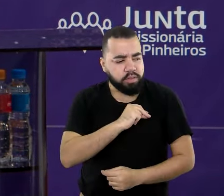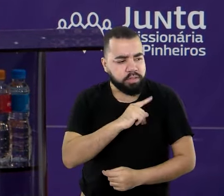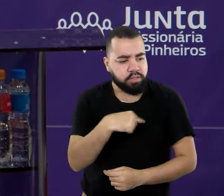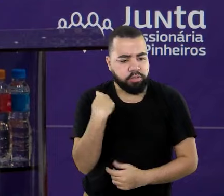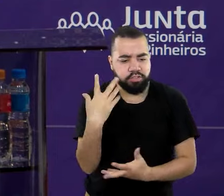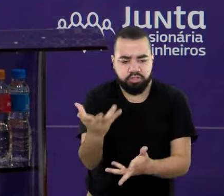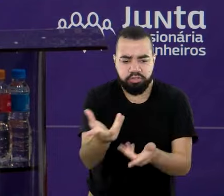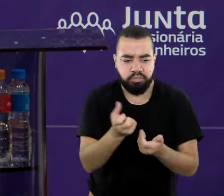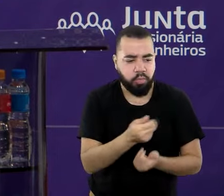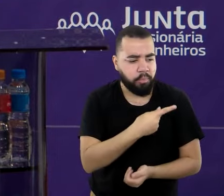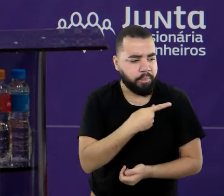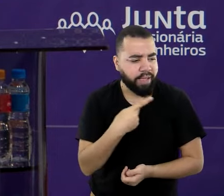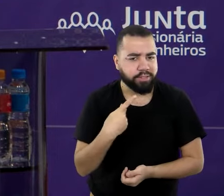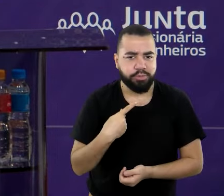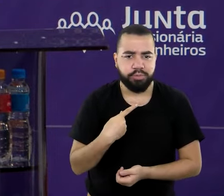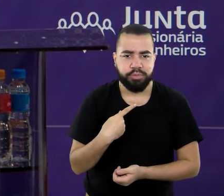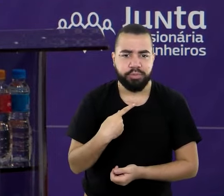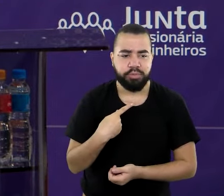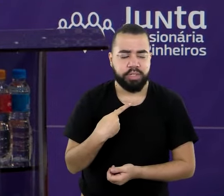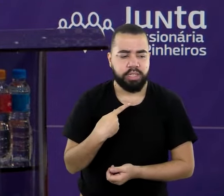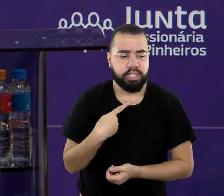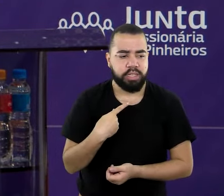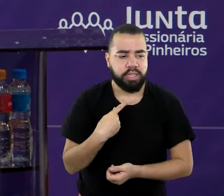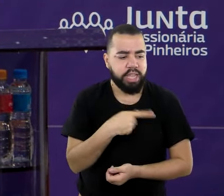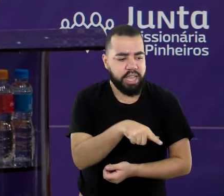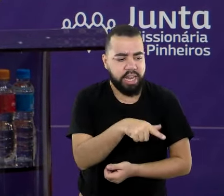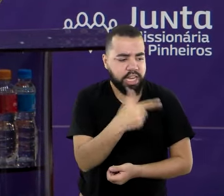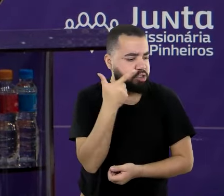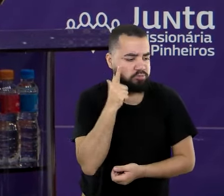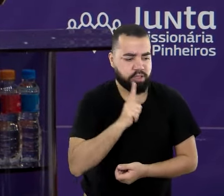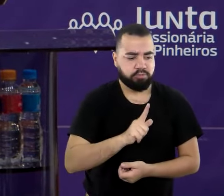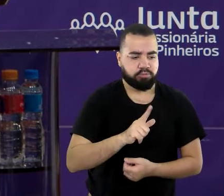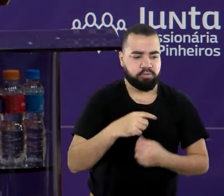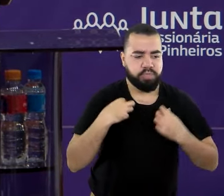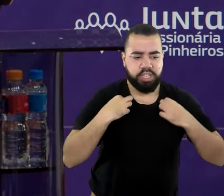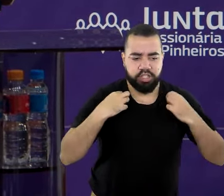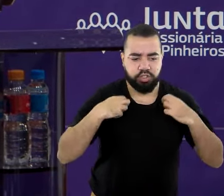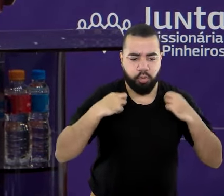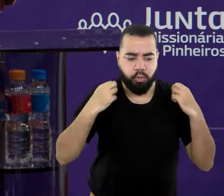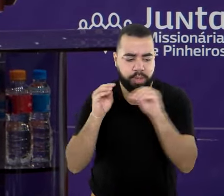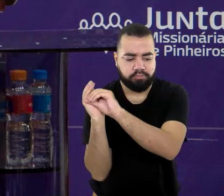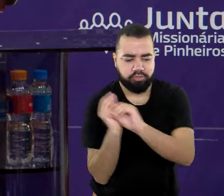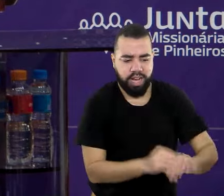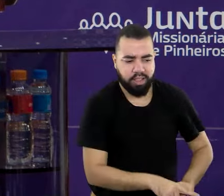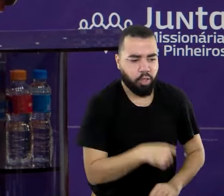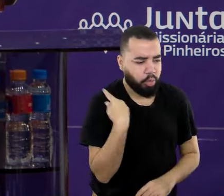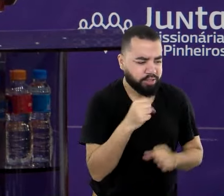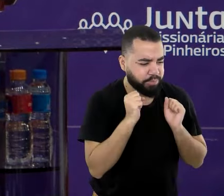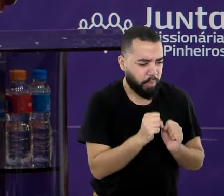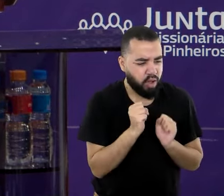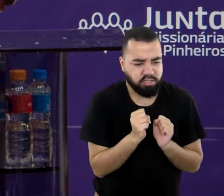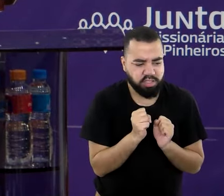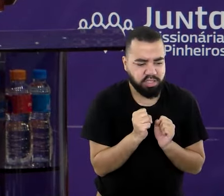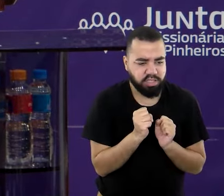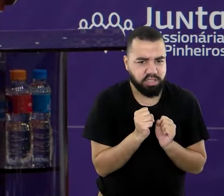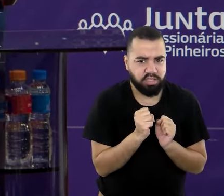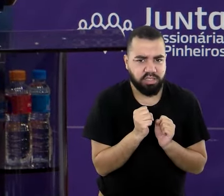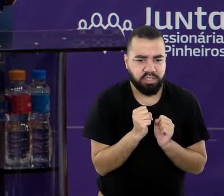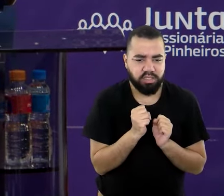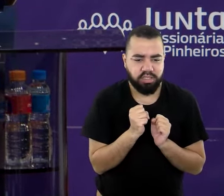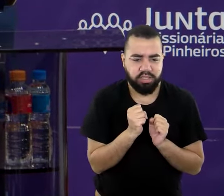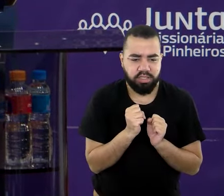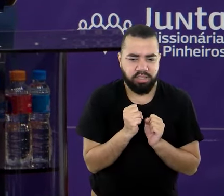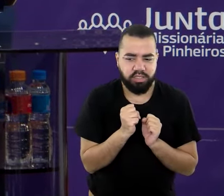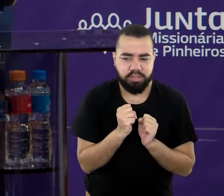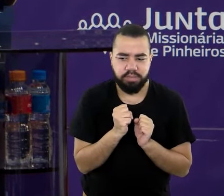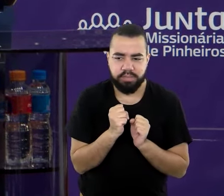nós convidamos para pregar hoje, ele não está acostumado com o nosso jeito. Será que a gente pode estar assim?" 그래서 성도들이